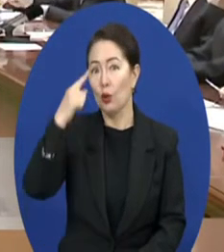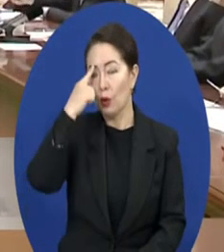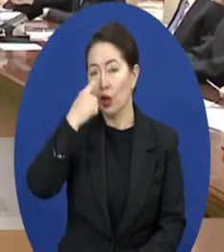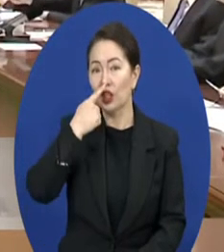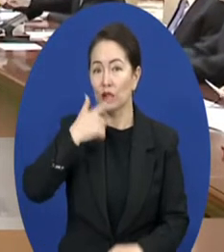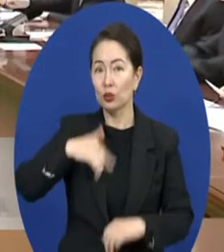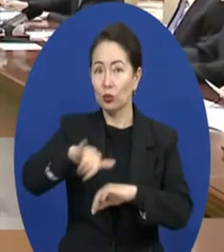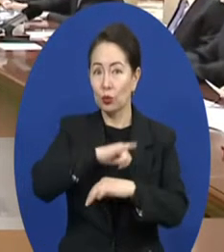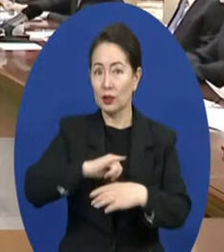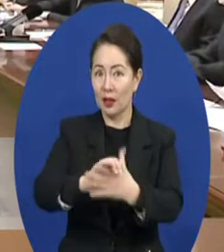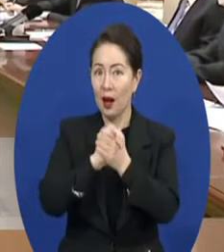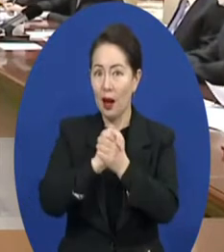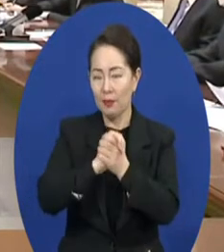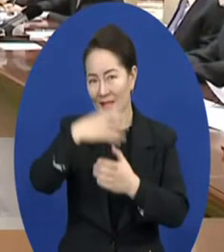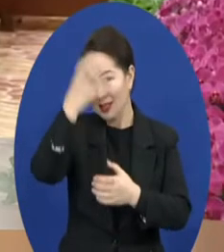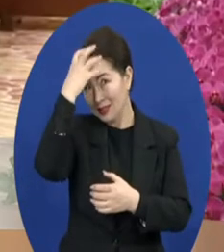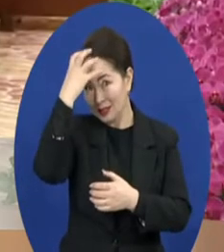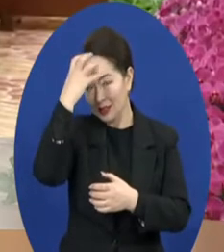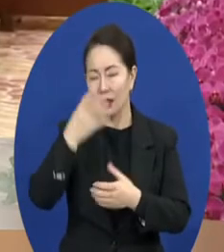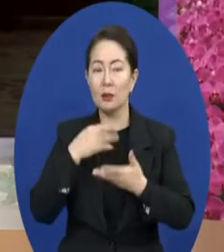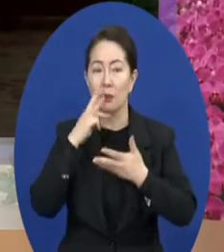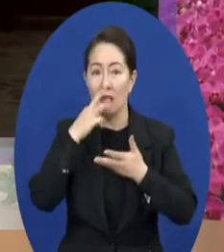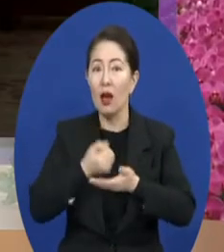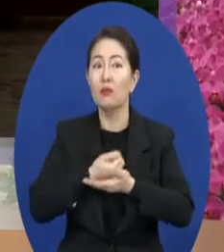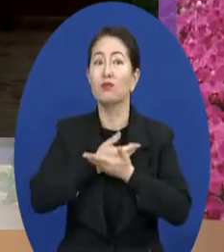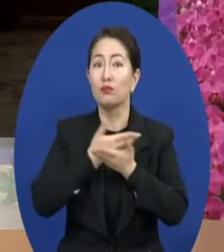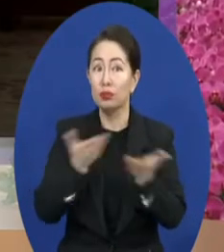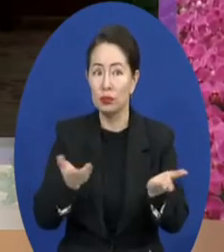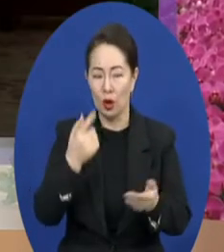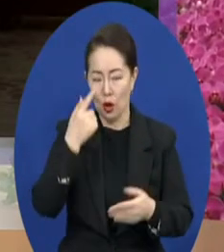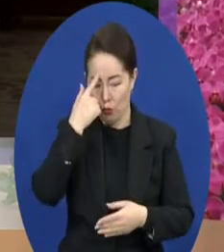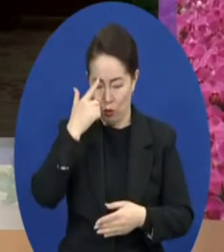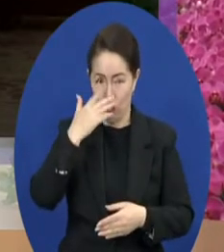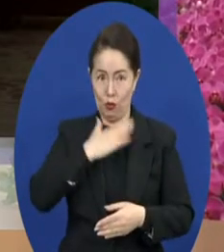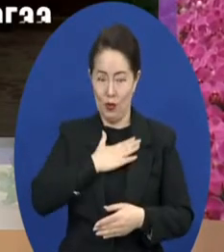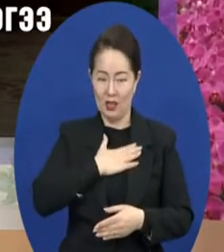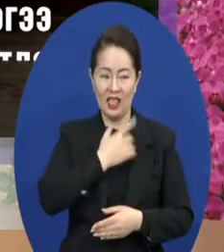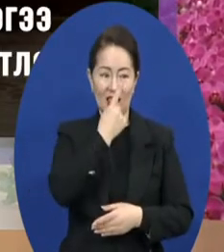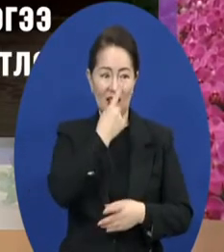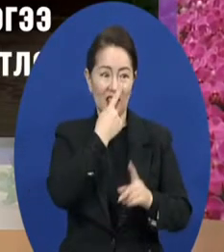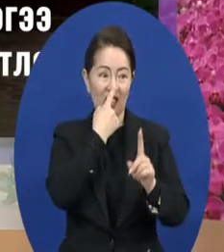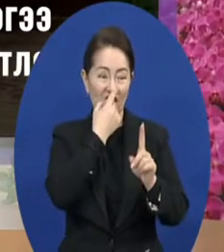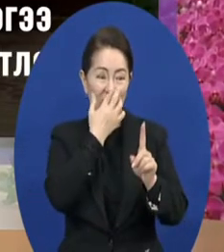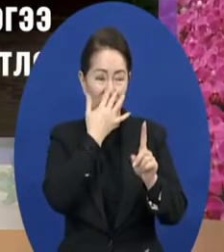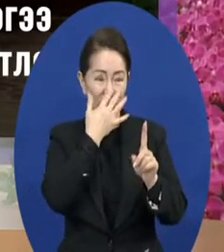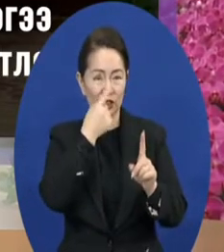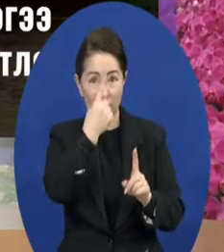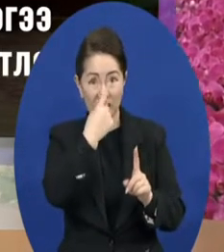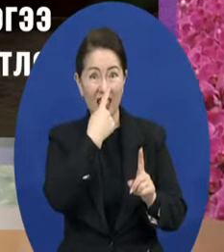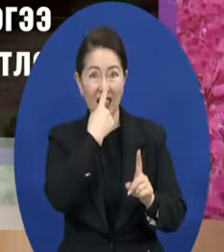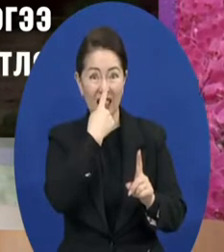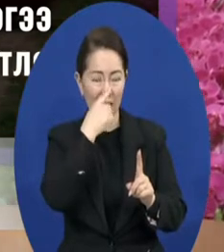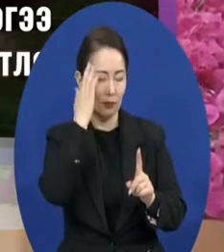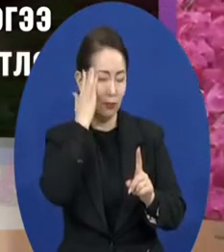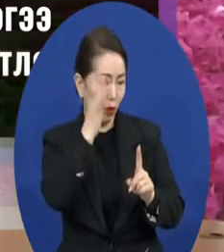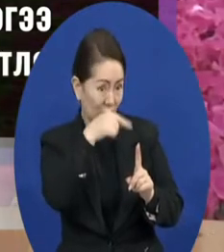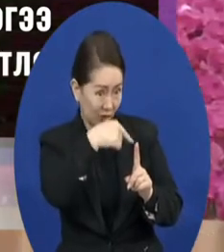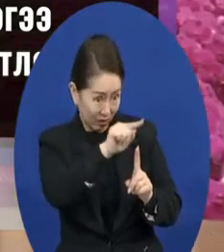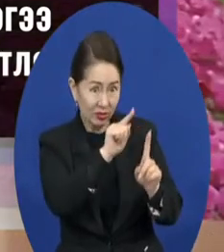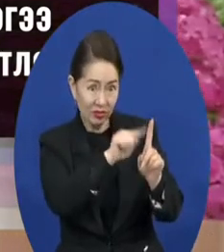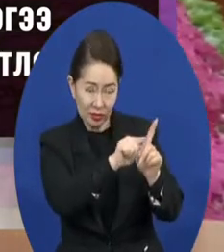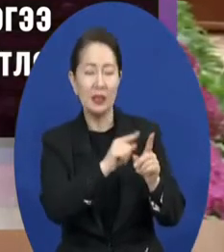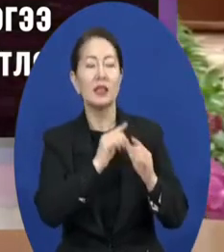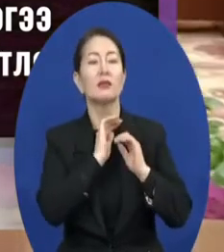Монгол Хятад хоёр улсын засгийн газар хоорондын хамтарсан мэдэгдэлд Монголын тал нэг хятад бодлогыг тууштай баримталж Тайван,